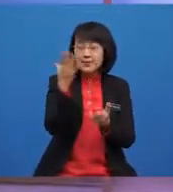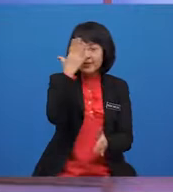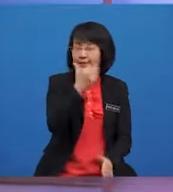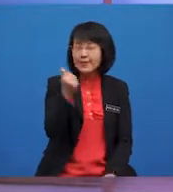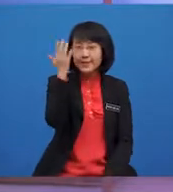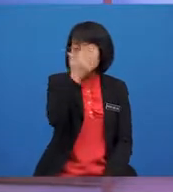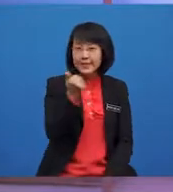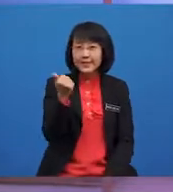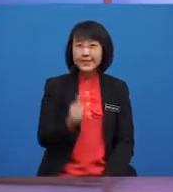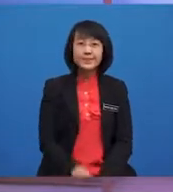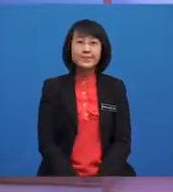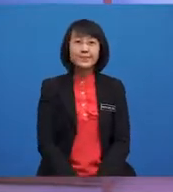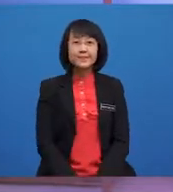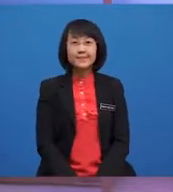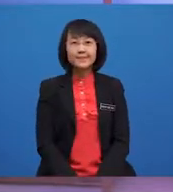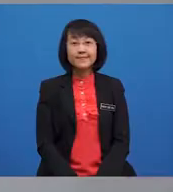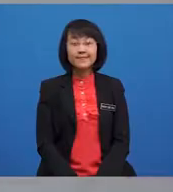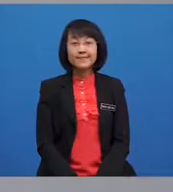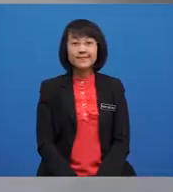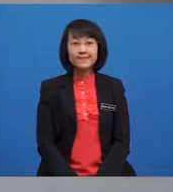dan cantik-cantik ya.